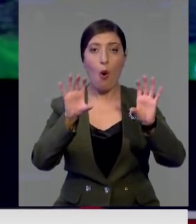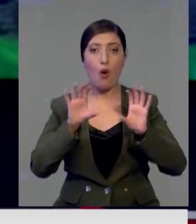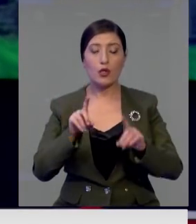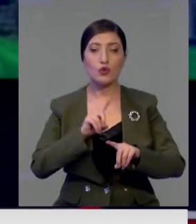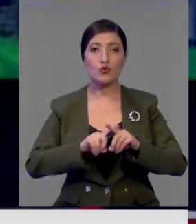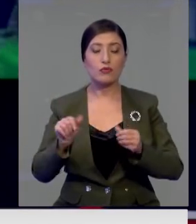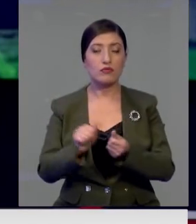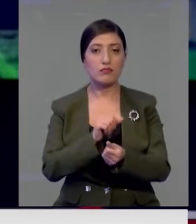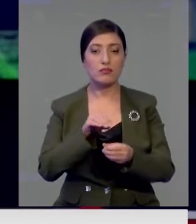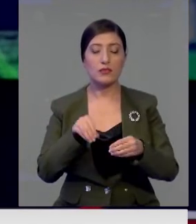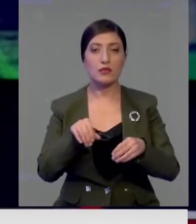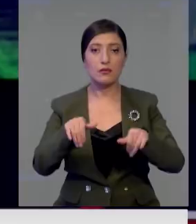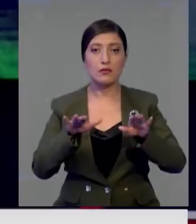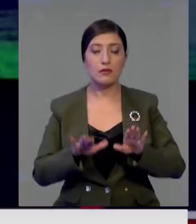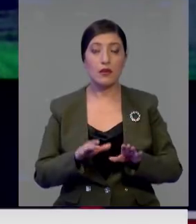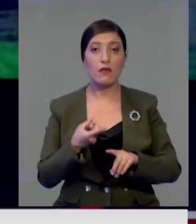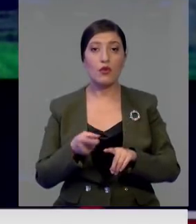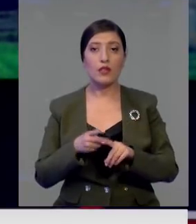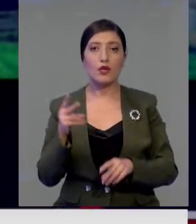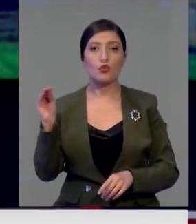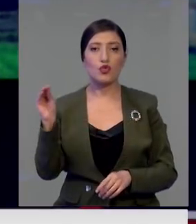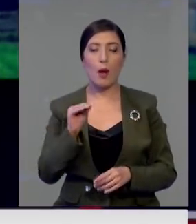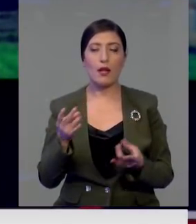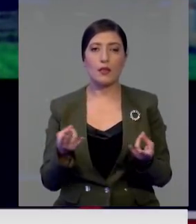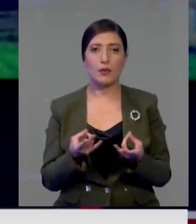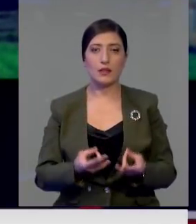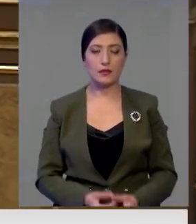փողը Հայաստան մտցնելու համար միայն 2 շաբաթ է պետք լինելու։